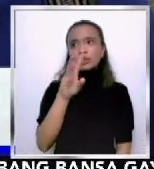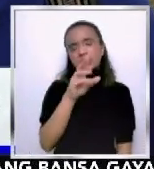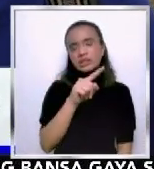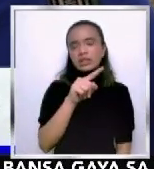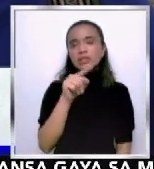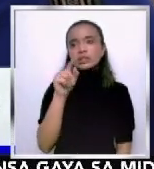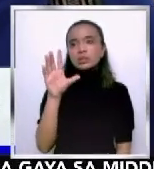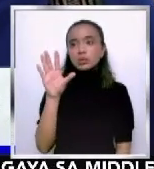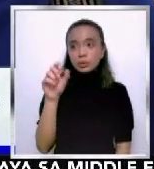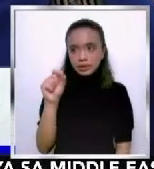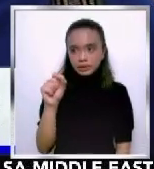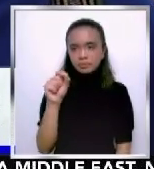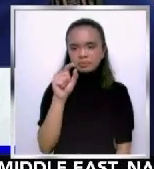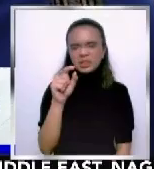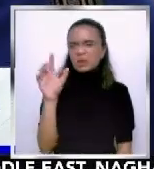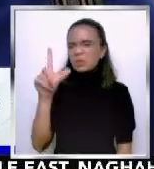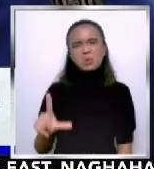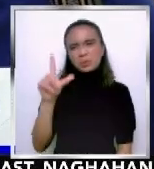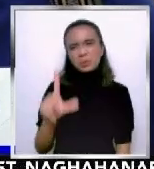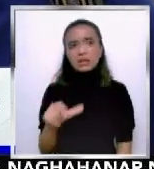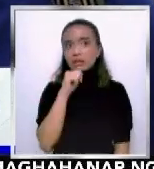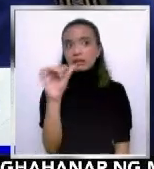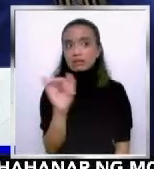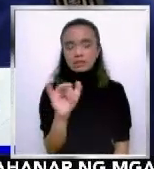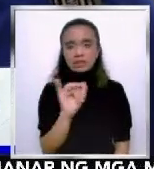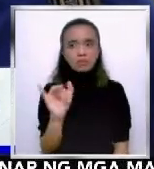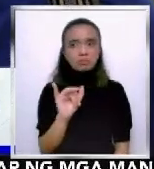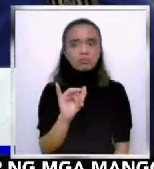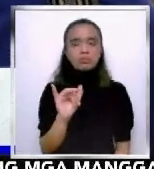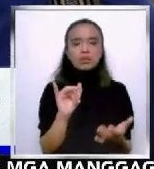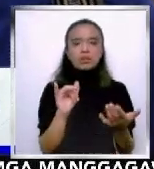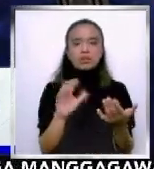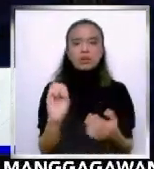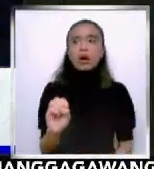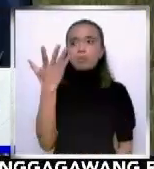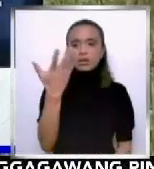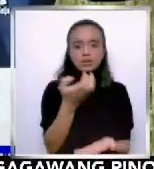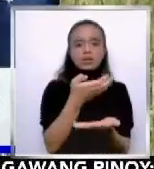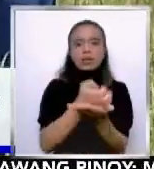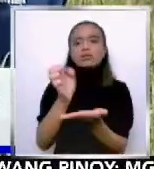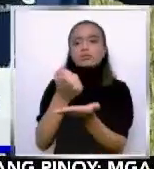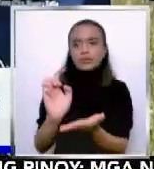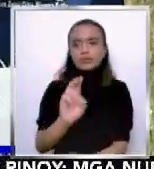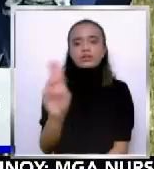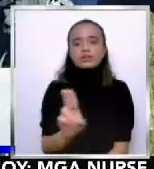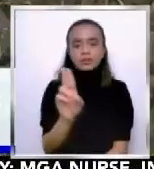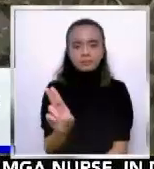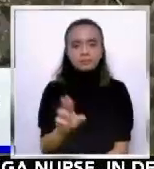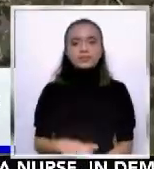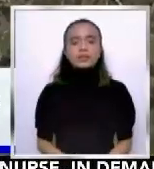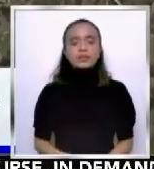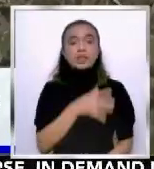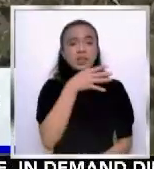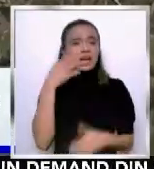16 and 20 centavos. Napakababa ito kung kumpara dun sa taas ng mga gastos na ginamit nila. Umaaray dyan ang mga magsasaka dahil